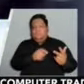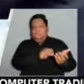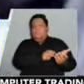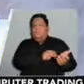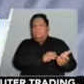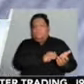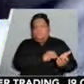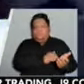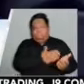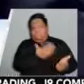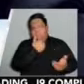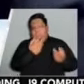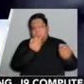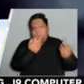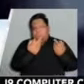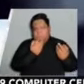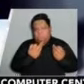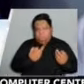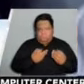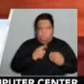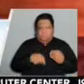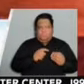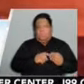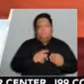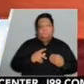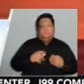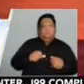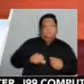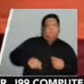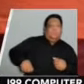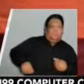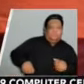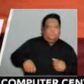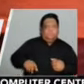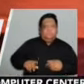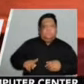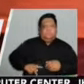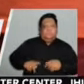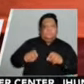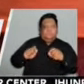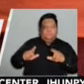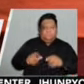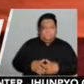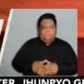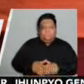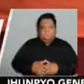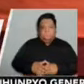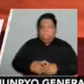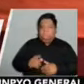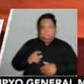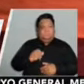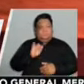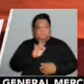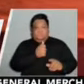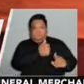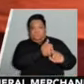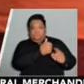mga nagbebenta ng bato. Kung may knowledge ang doktor about the syndicate, may mananagot siya. Pero kung